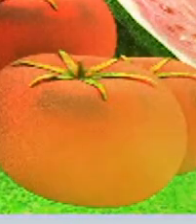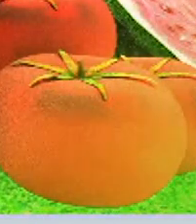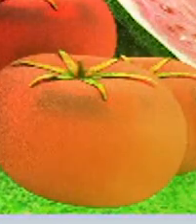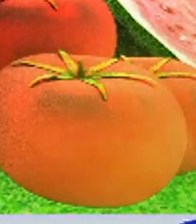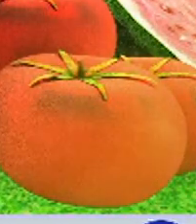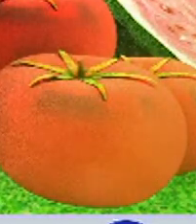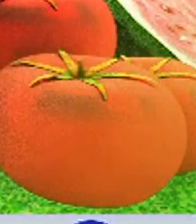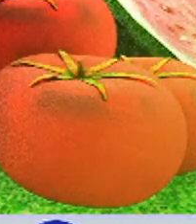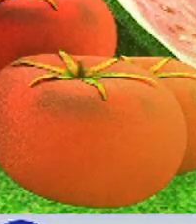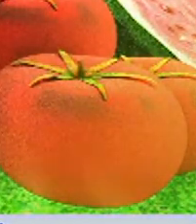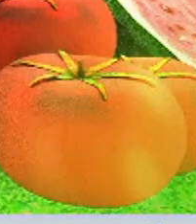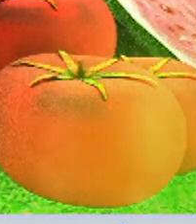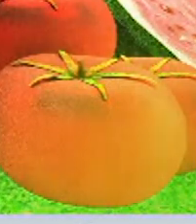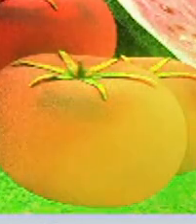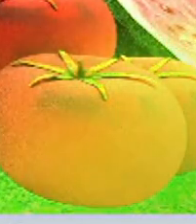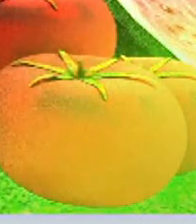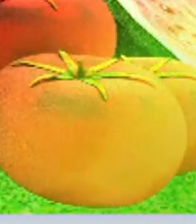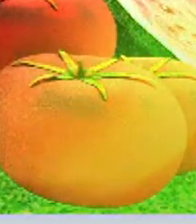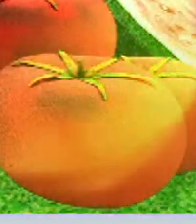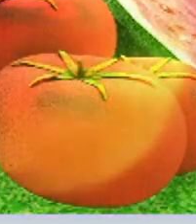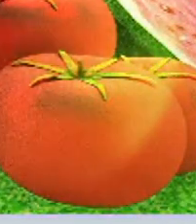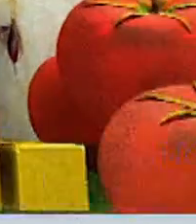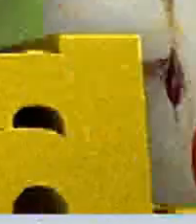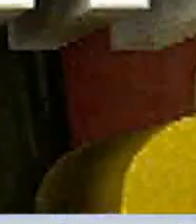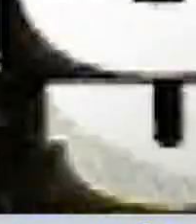คือนโยบายธกส.